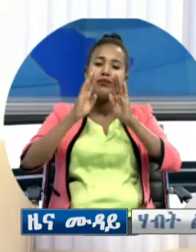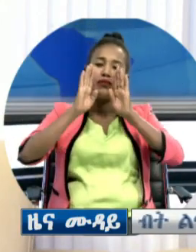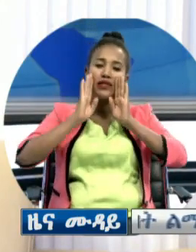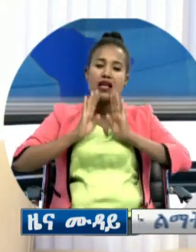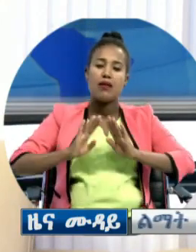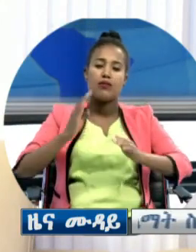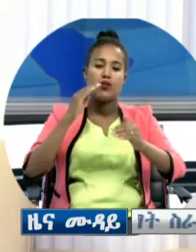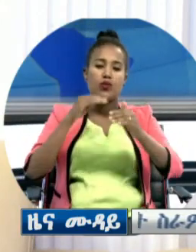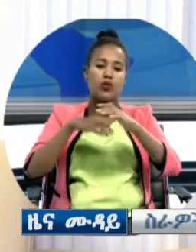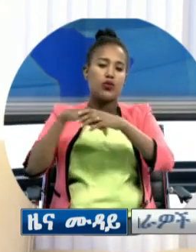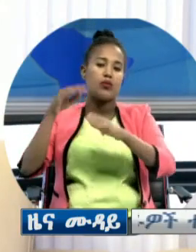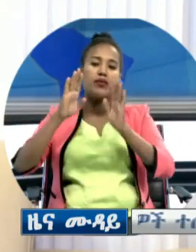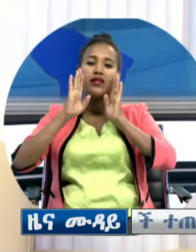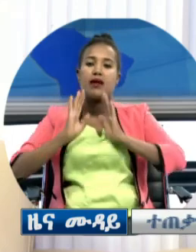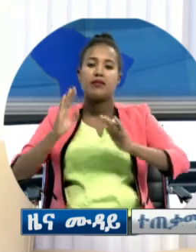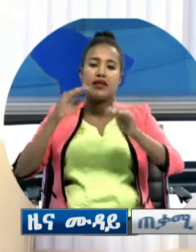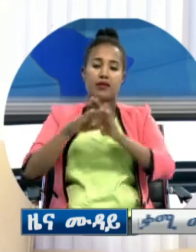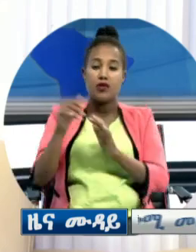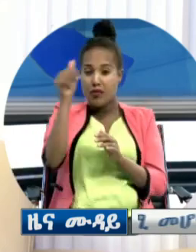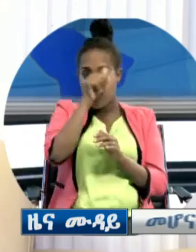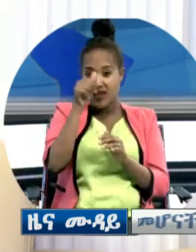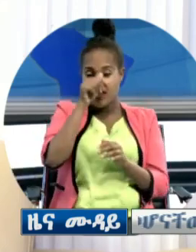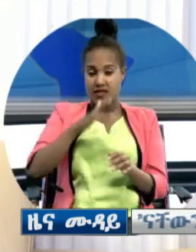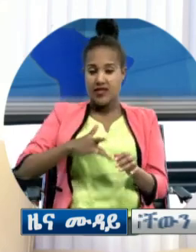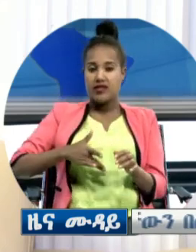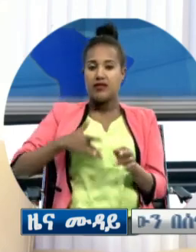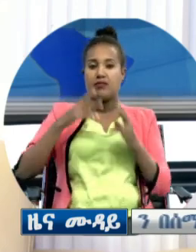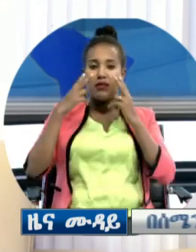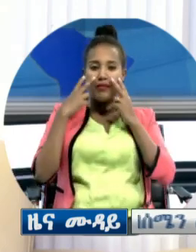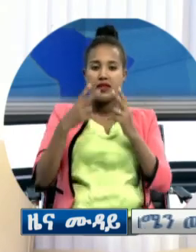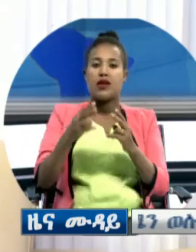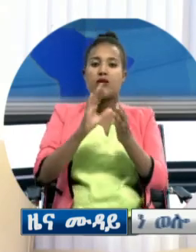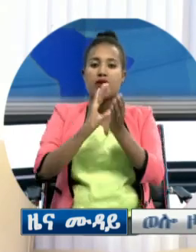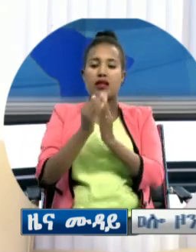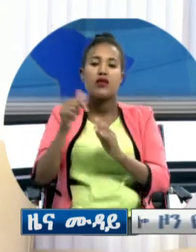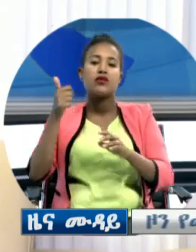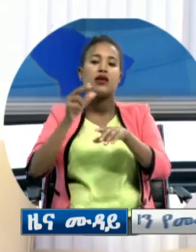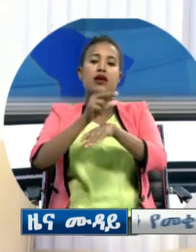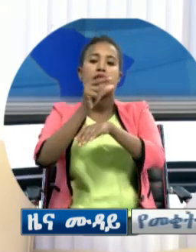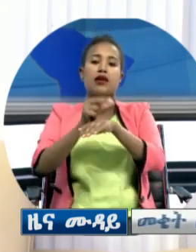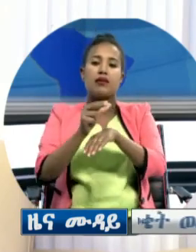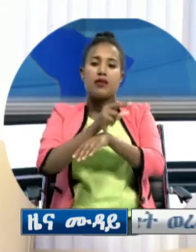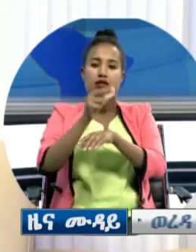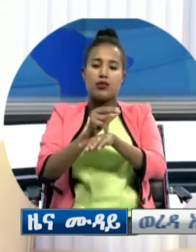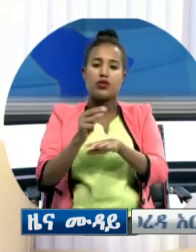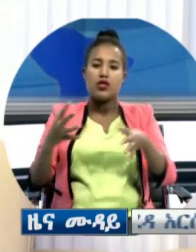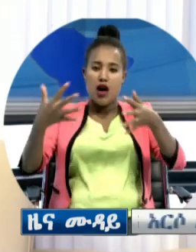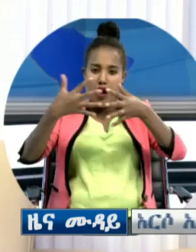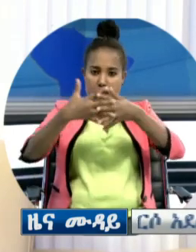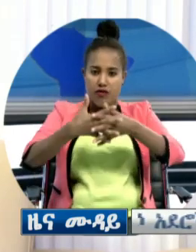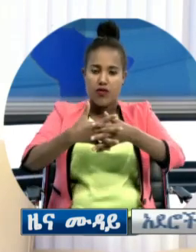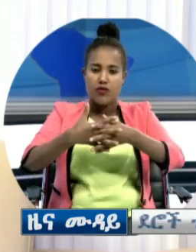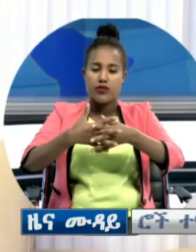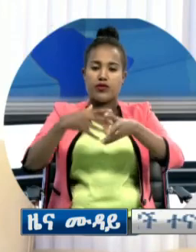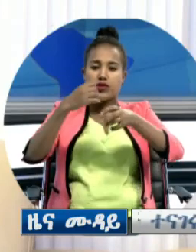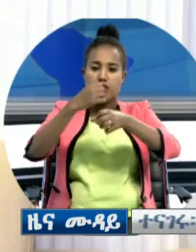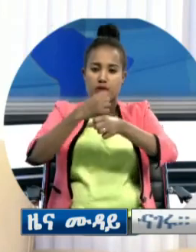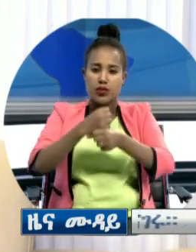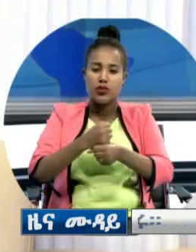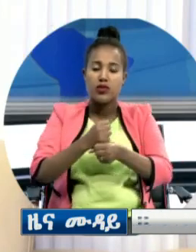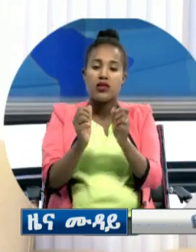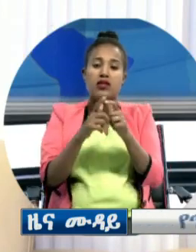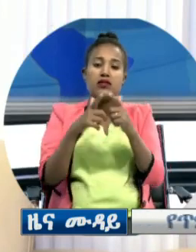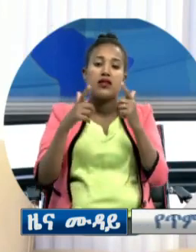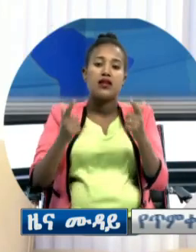እንዲገባ ኢትዮጵያዊነትን ስሜት ባቀነቀነ መልኩ ሌሎች ብሔር ብሔረሰቦችን አቅፎ ይዞ